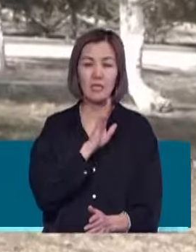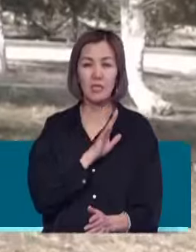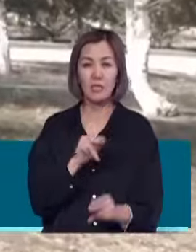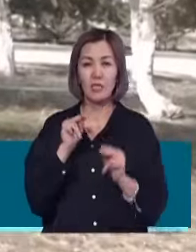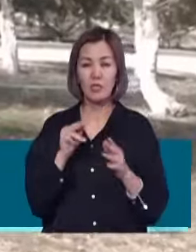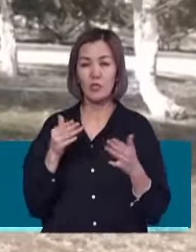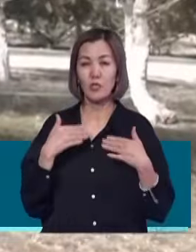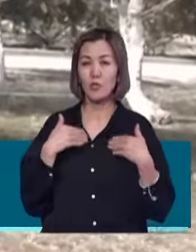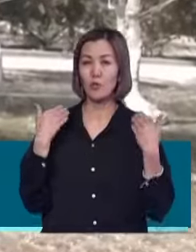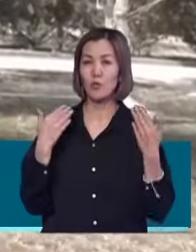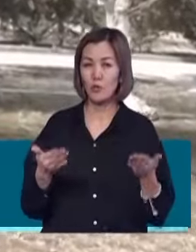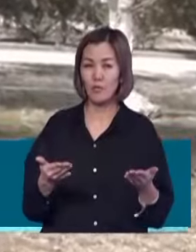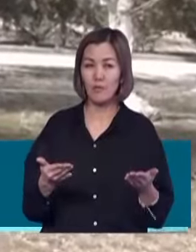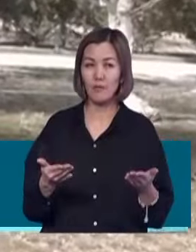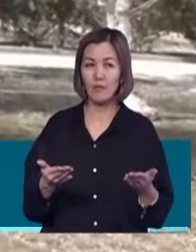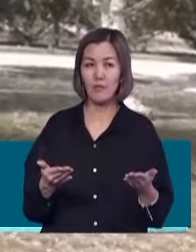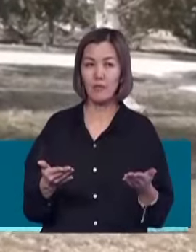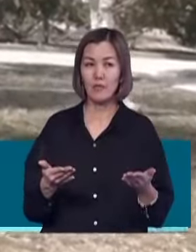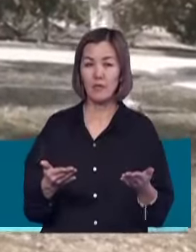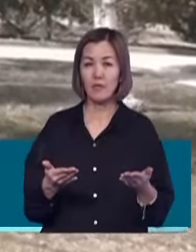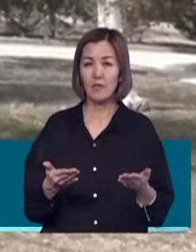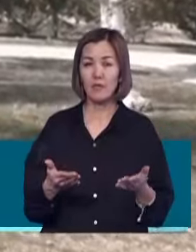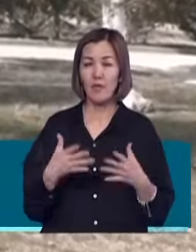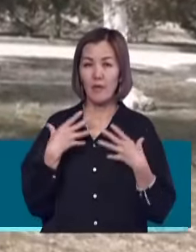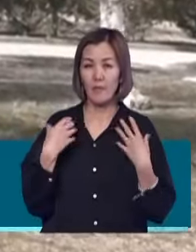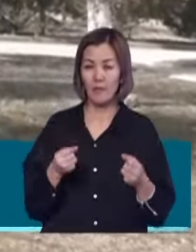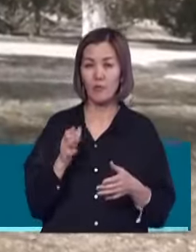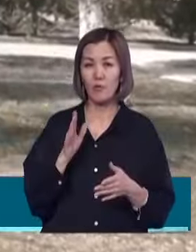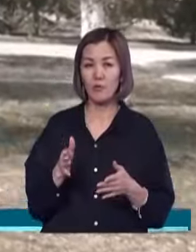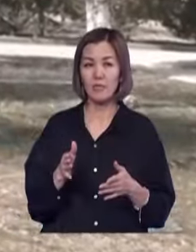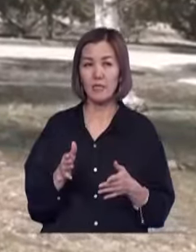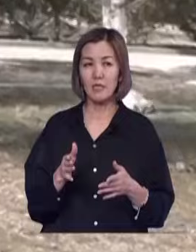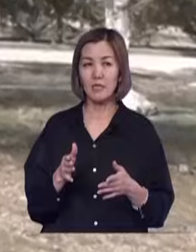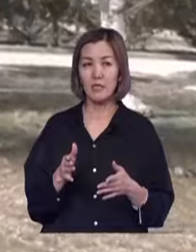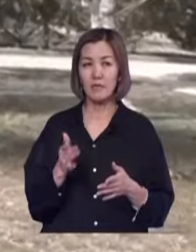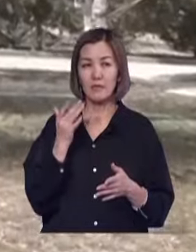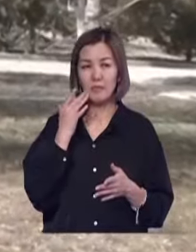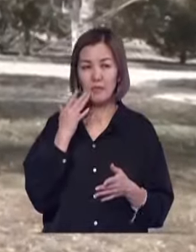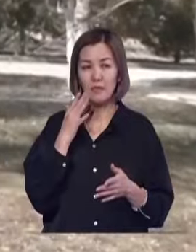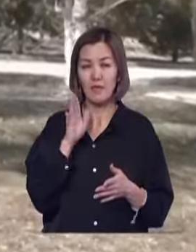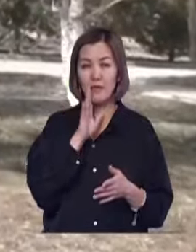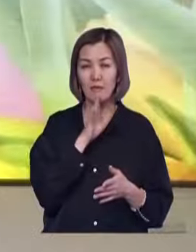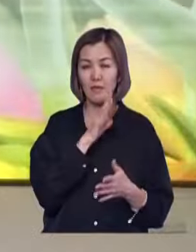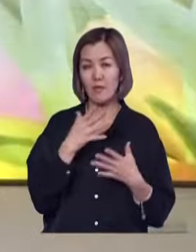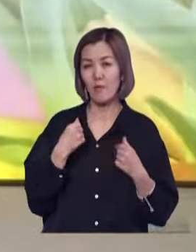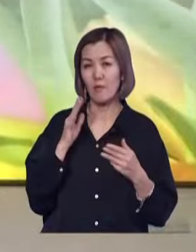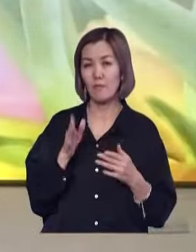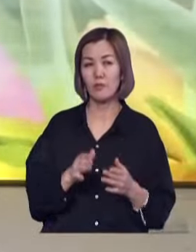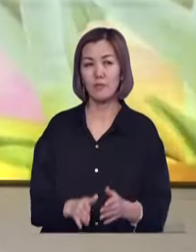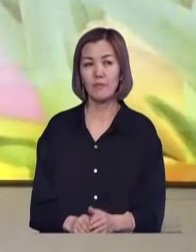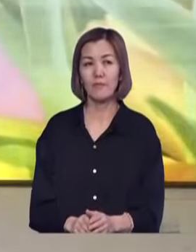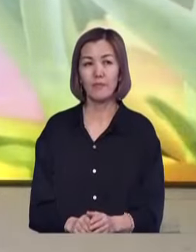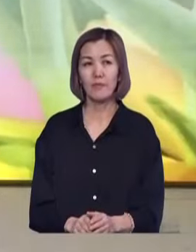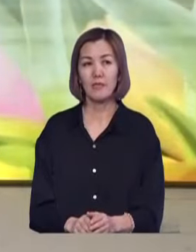жеткен кәсіби мерекелеріңізбен құттаймын. Мерекеден мерекеге аман ішін жете беріңіздер, аман жүріңіздер. Аналар, сіздер аман болыңыздар. Ақылда ел